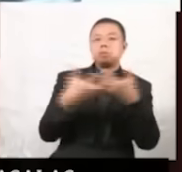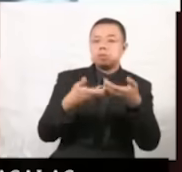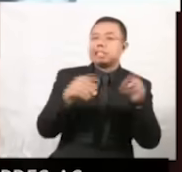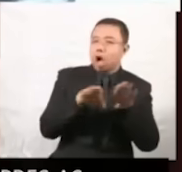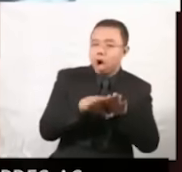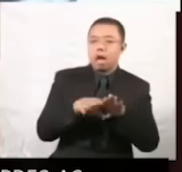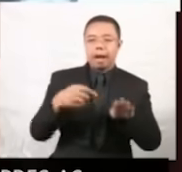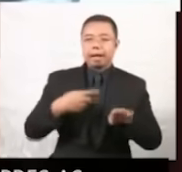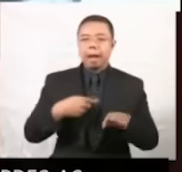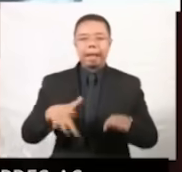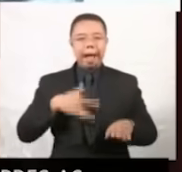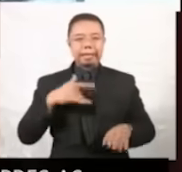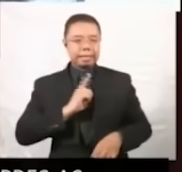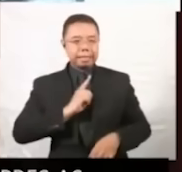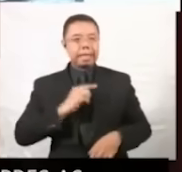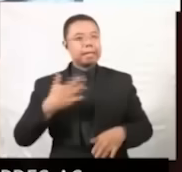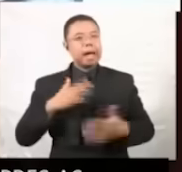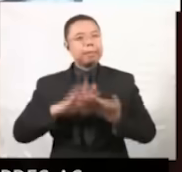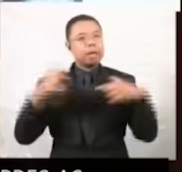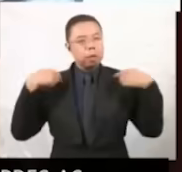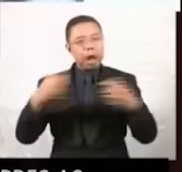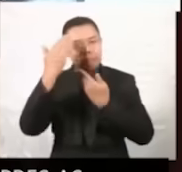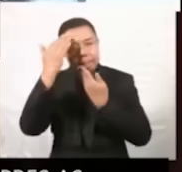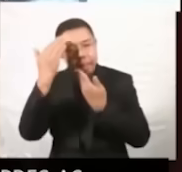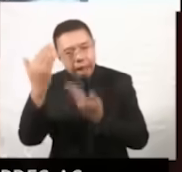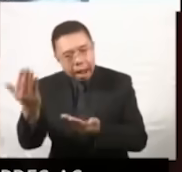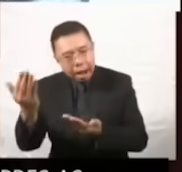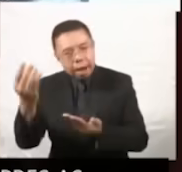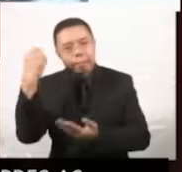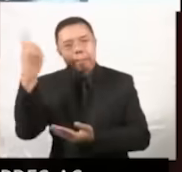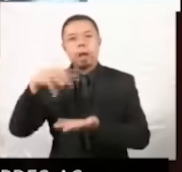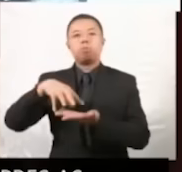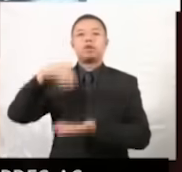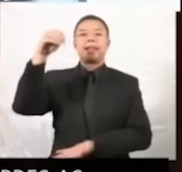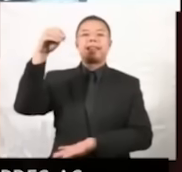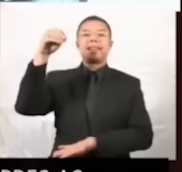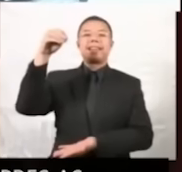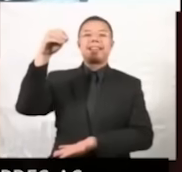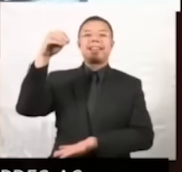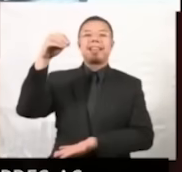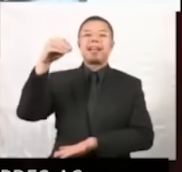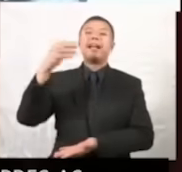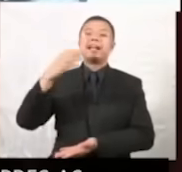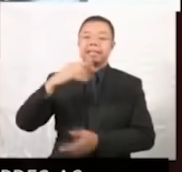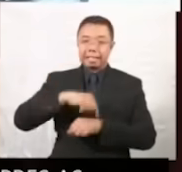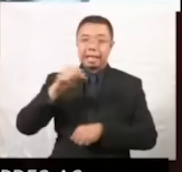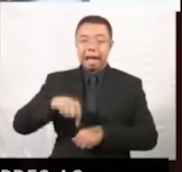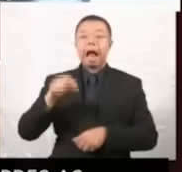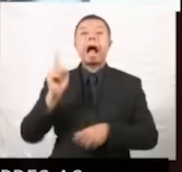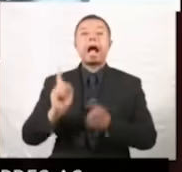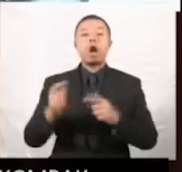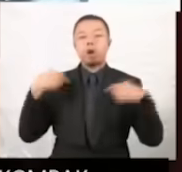kedua sebagai gubernur kami harus taat kepada yang namanya pemerintah pusat dalam hal ini tentu sekarang kalau